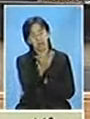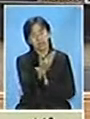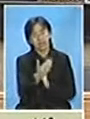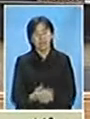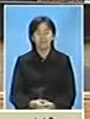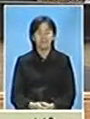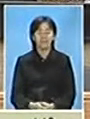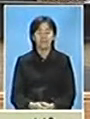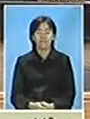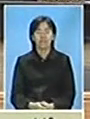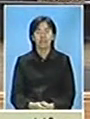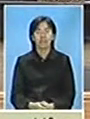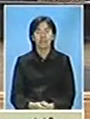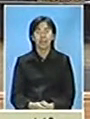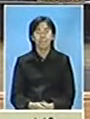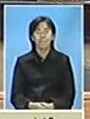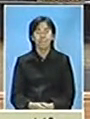ค่ะ